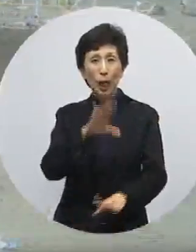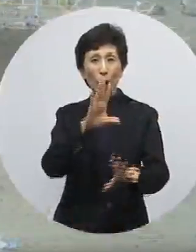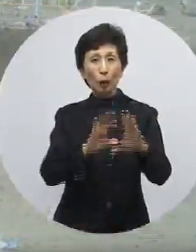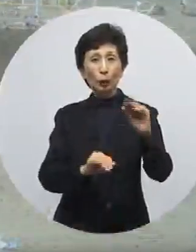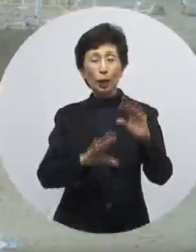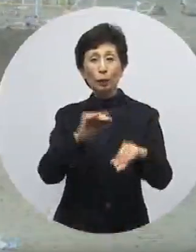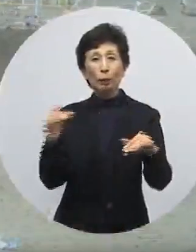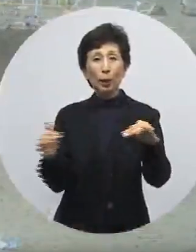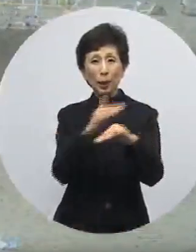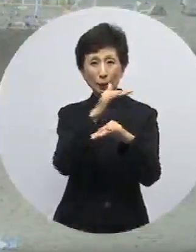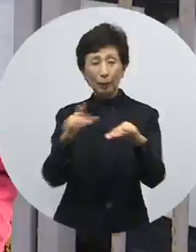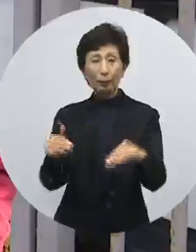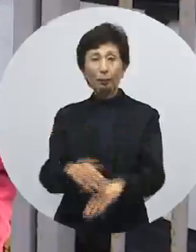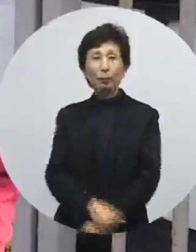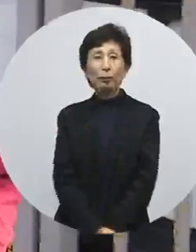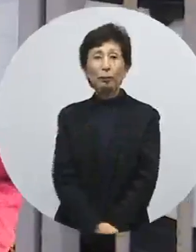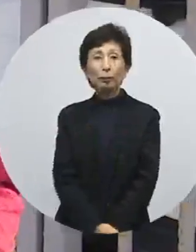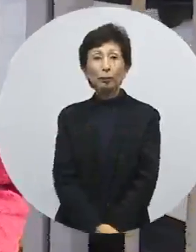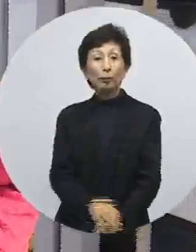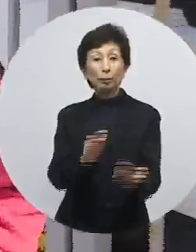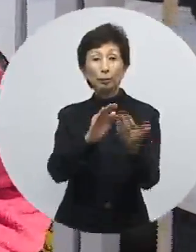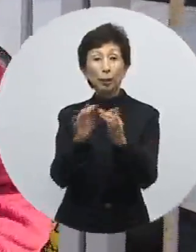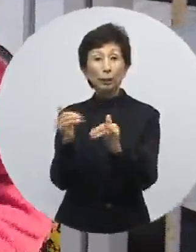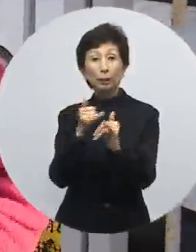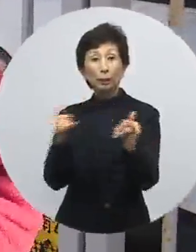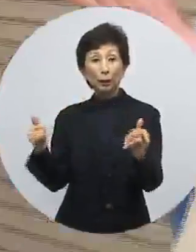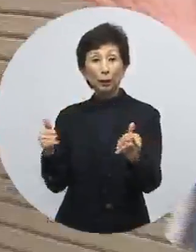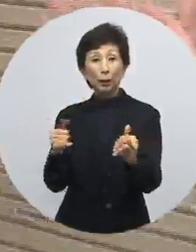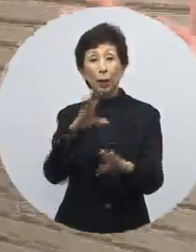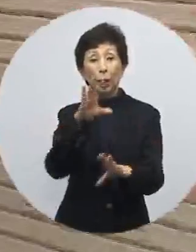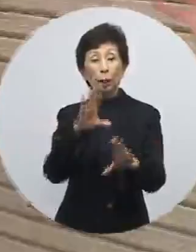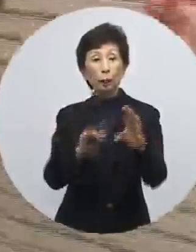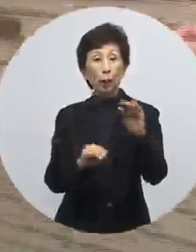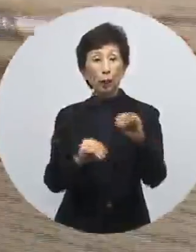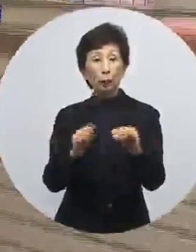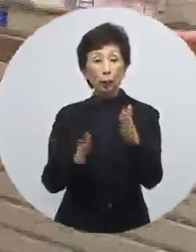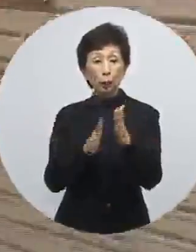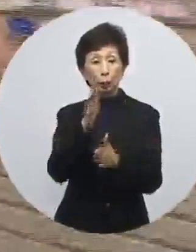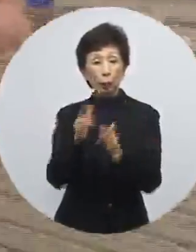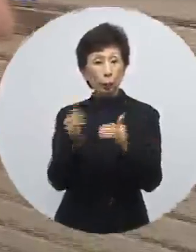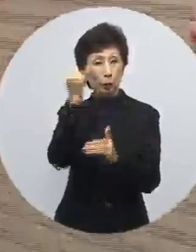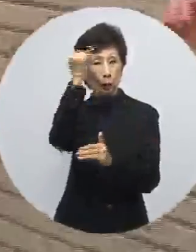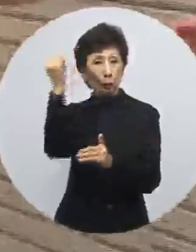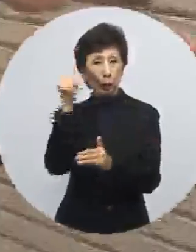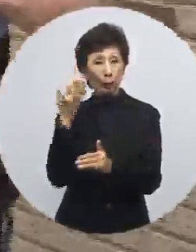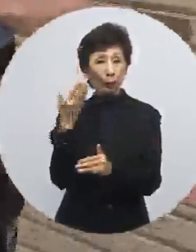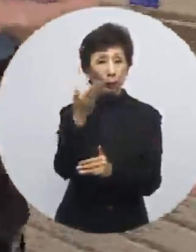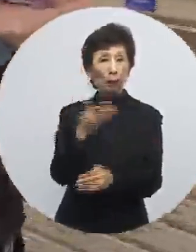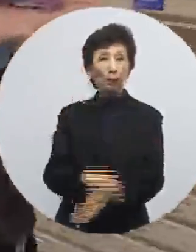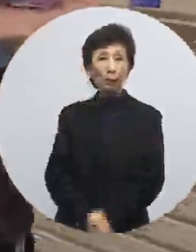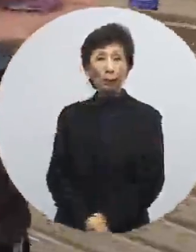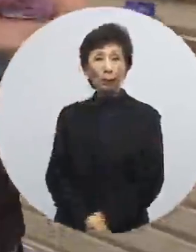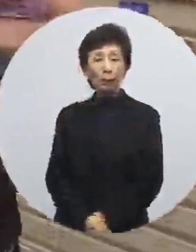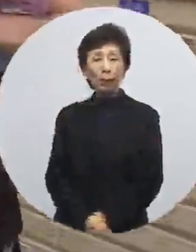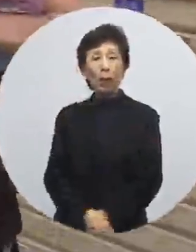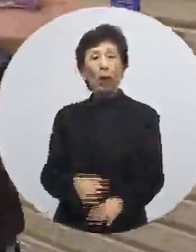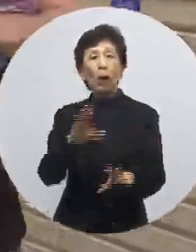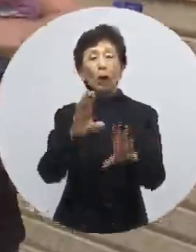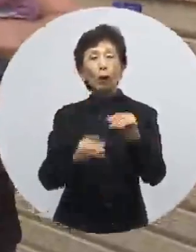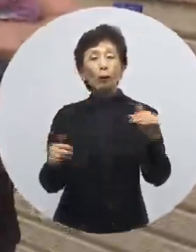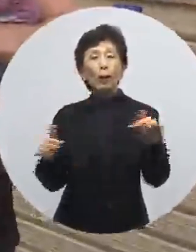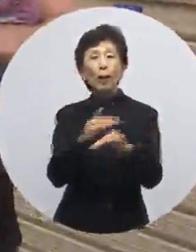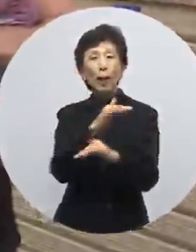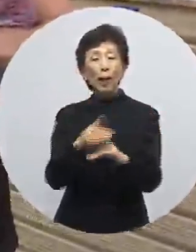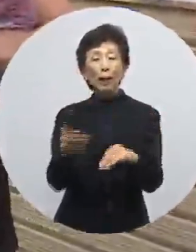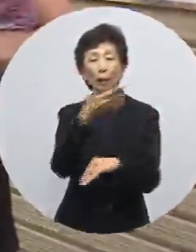海岸。町の人に鵠沼のスポーツのイメージを伺ってみると、 鵠沼海岸のマ